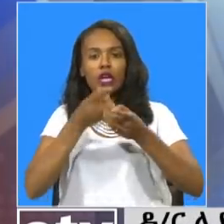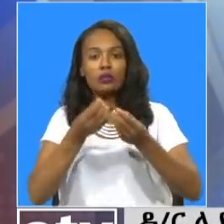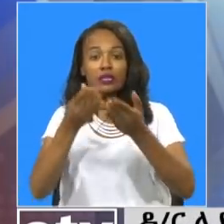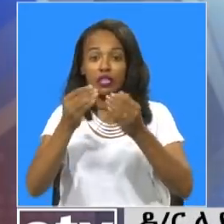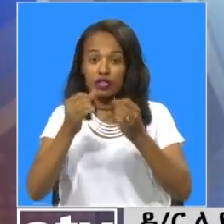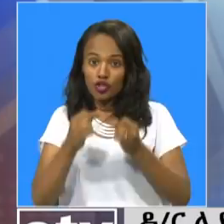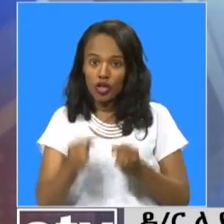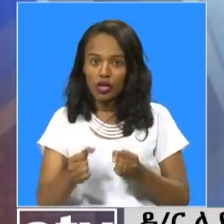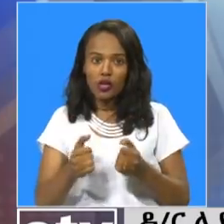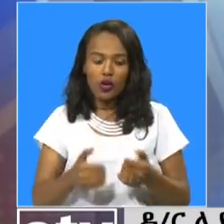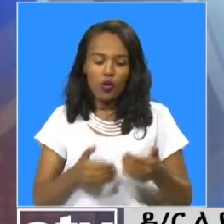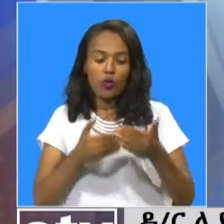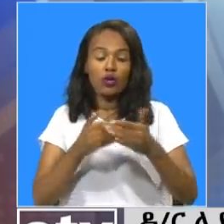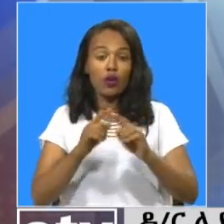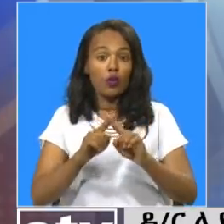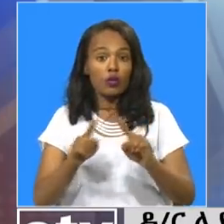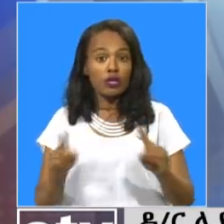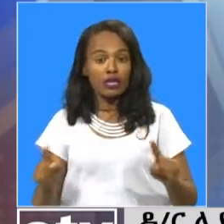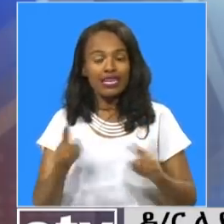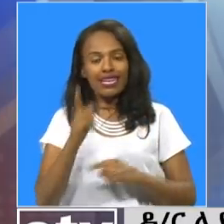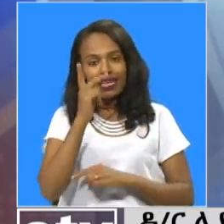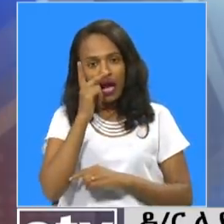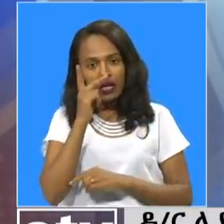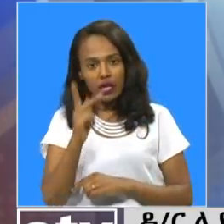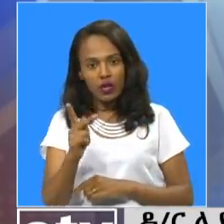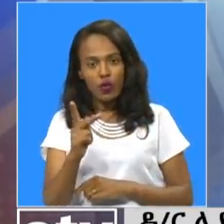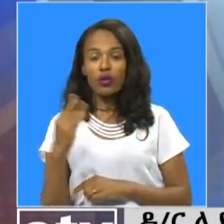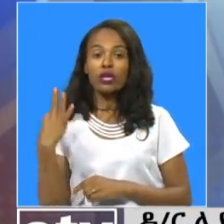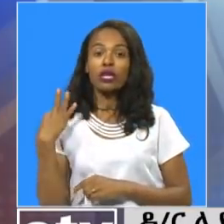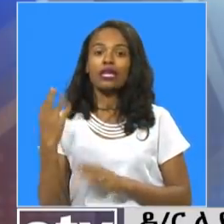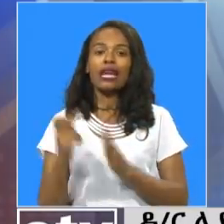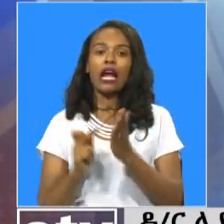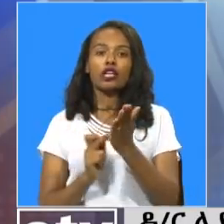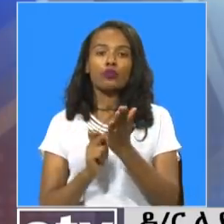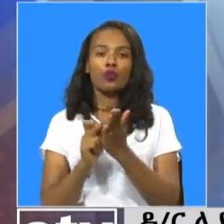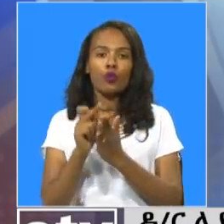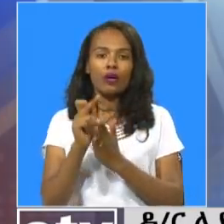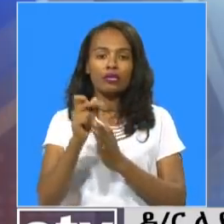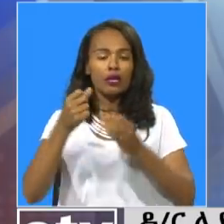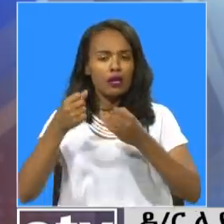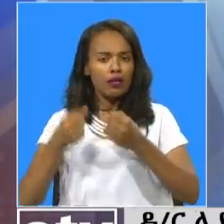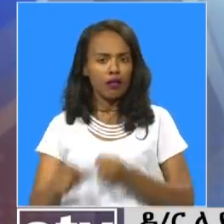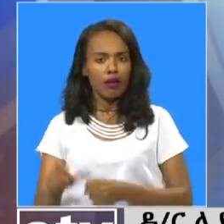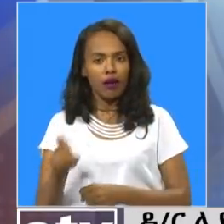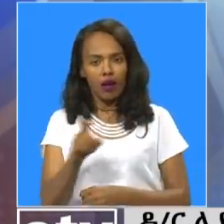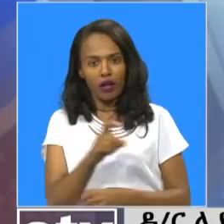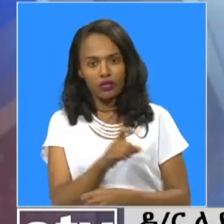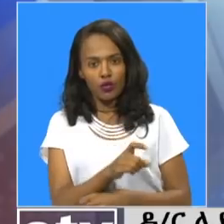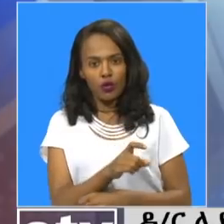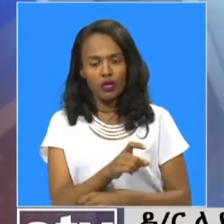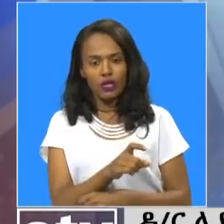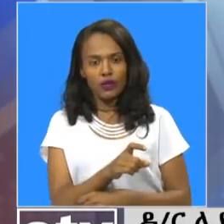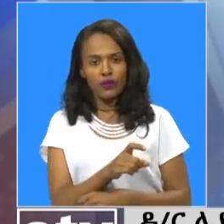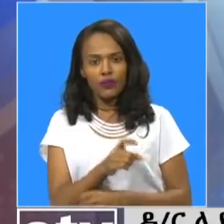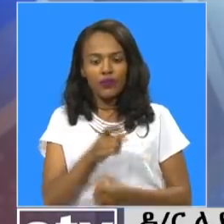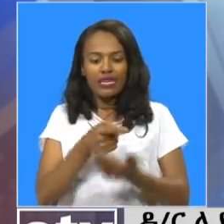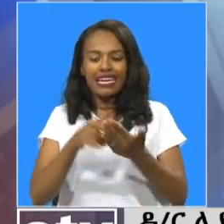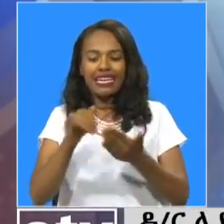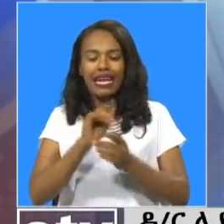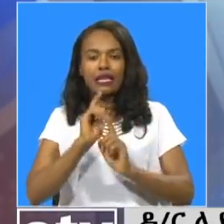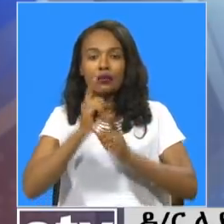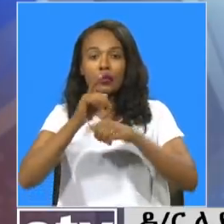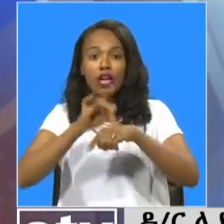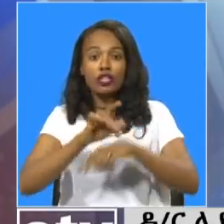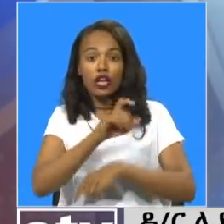ይቻላል። ጎን ለጎን ግን ያየነውም የጤና ዲፕሎማሲ ጠንካራ ሲሆን እንደዚህ አይነት ምላሽ